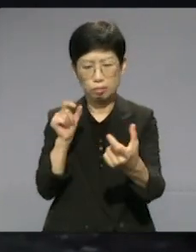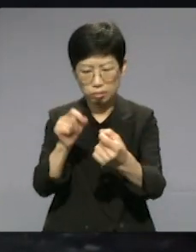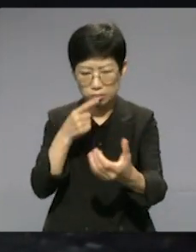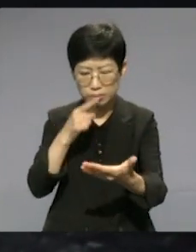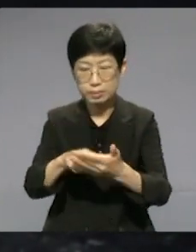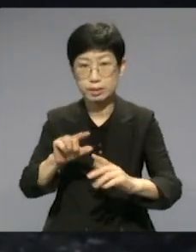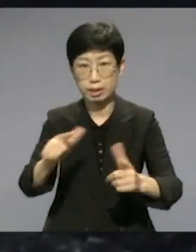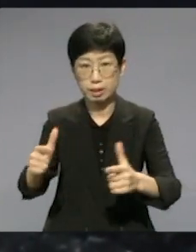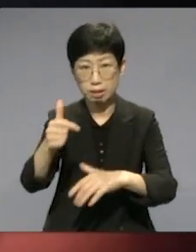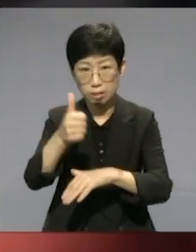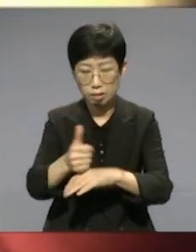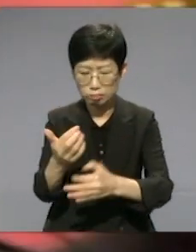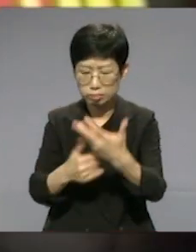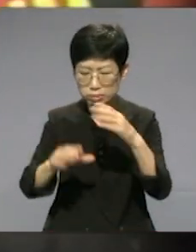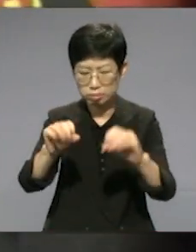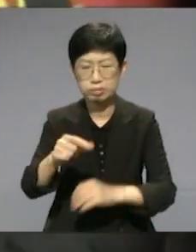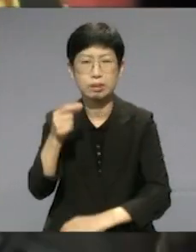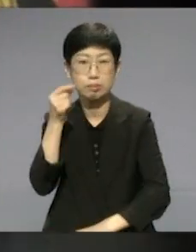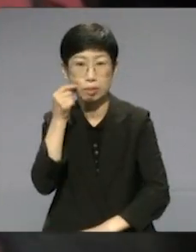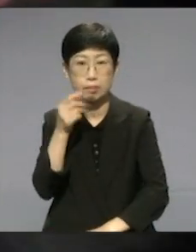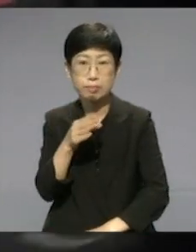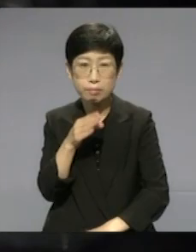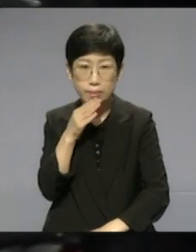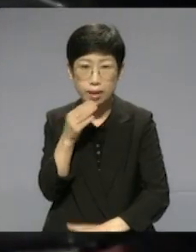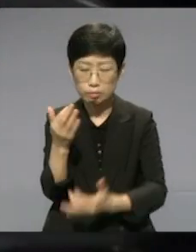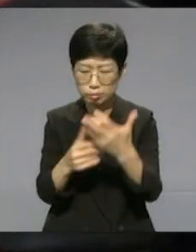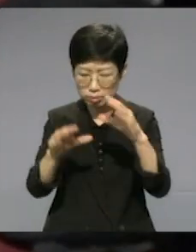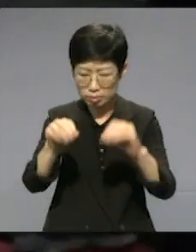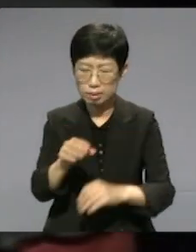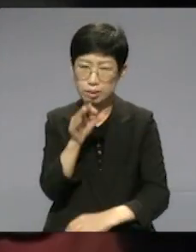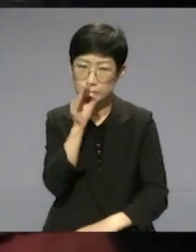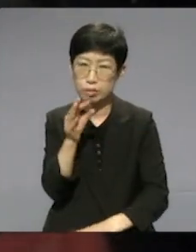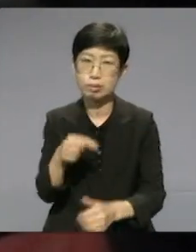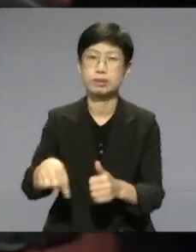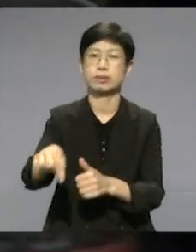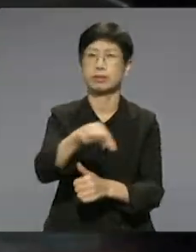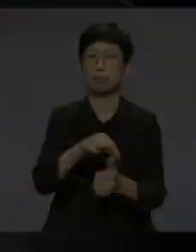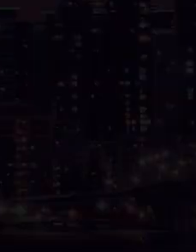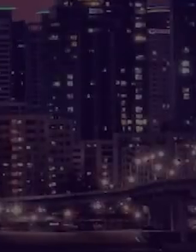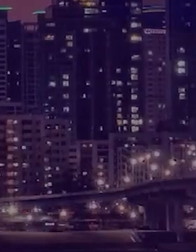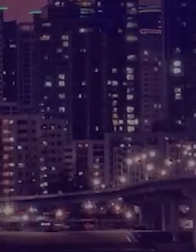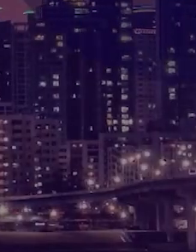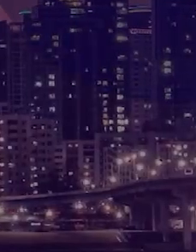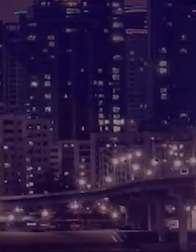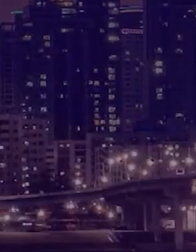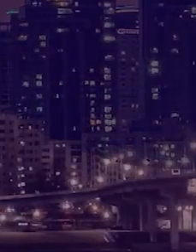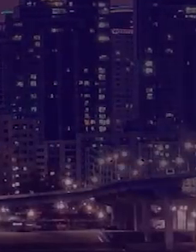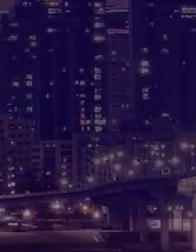불길을 잡지 못하고 있다며 사실상 통제할 수 없는 상태라고 전했습니다